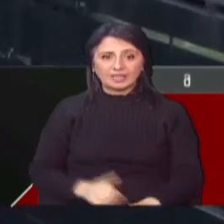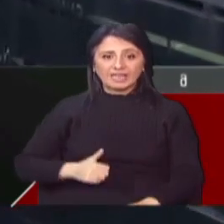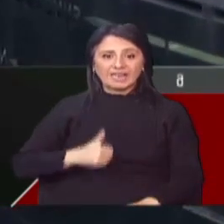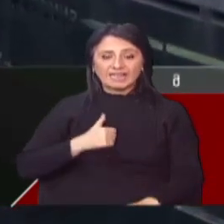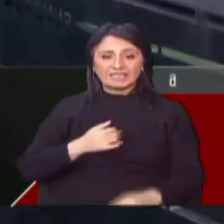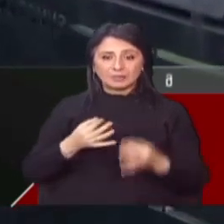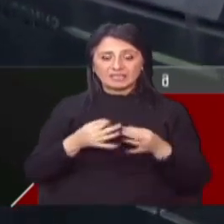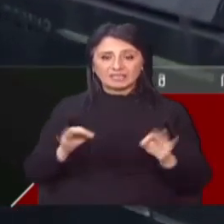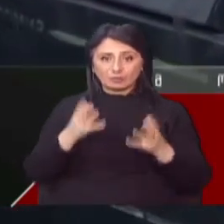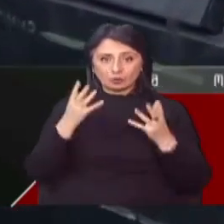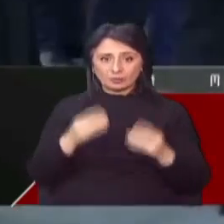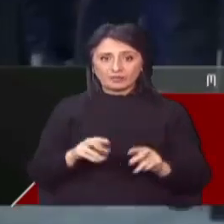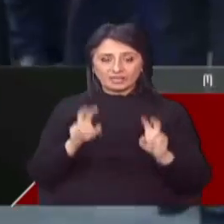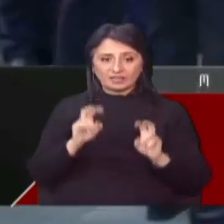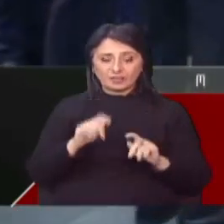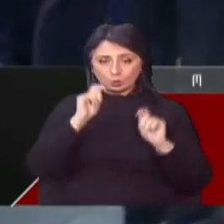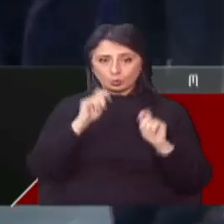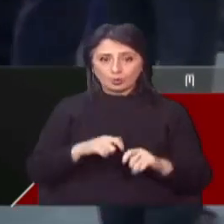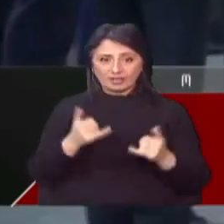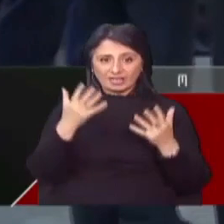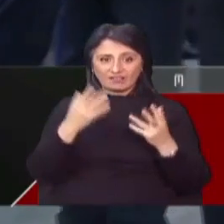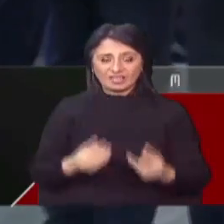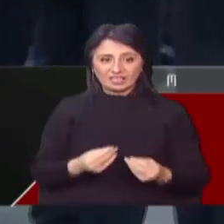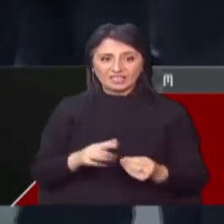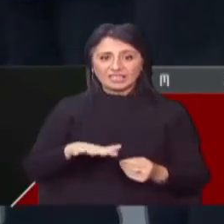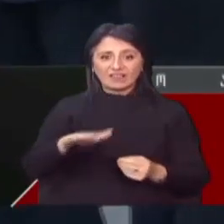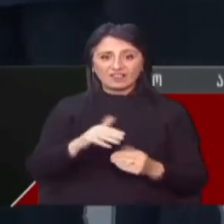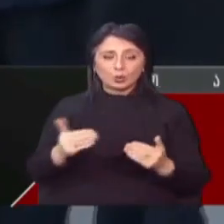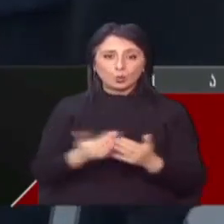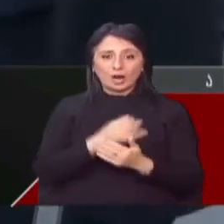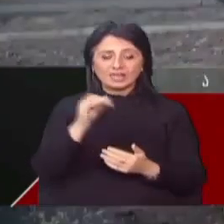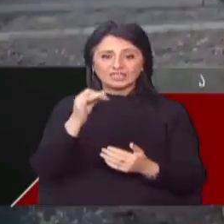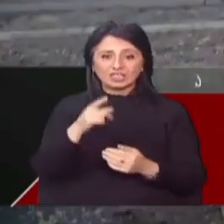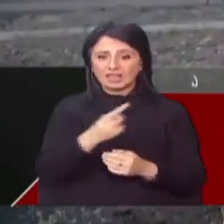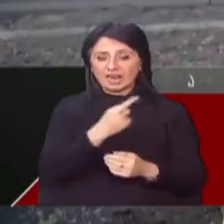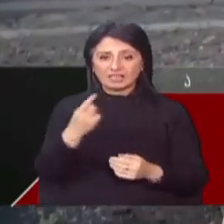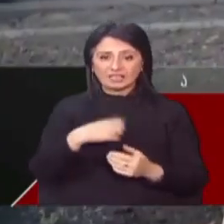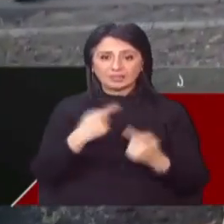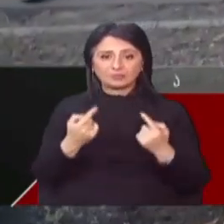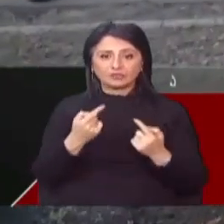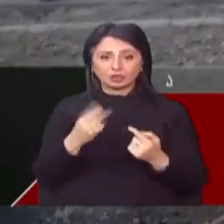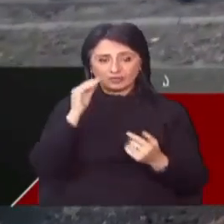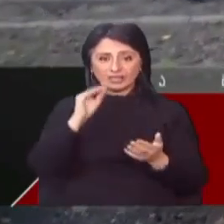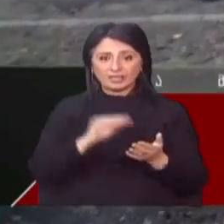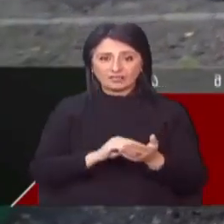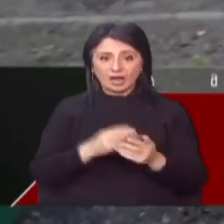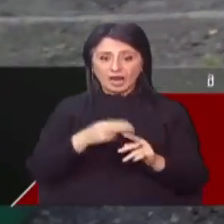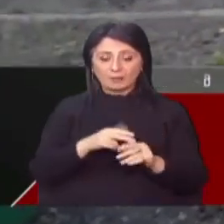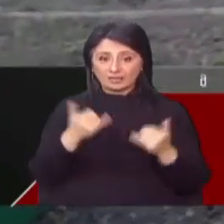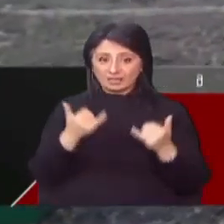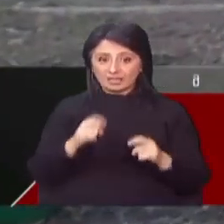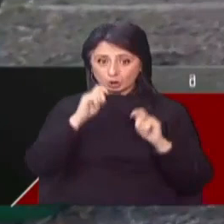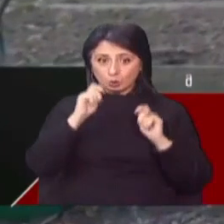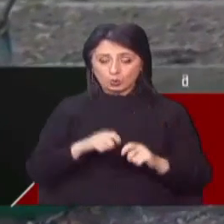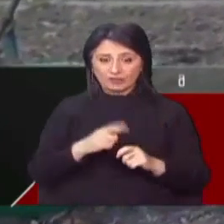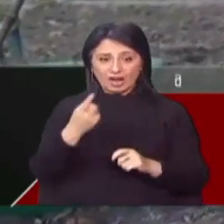ღირსების და თავისუფლების დღე. ასე ქვია უკრაინაში დღევანდელ დღეს და ქვეყნის უახლეს ისტორიაში ის ერთ-ერთი მნიშვნელოვანი თარიღია. ამიტომ დღეს